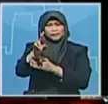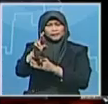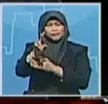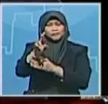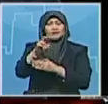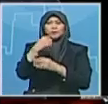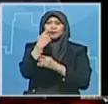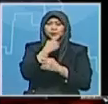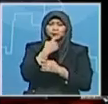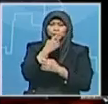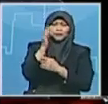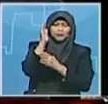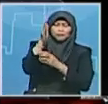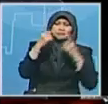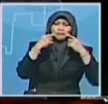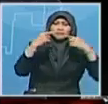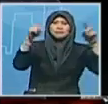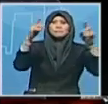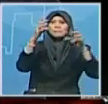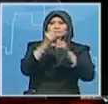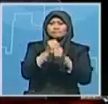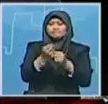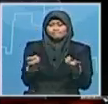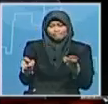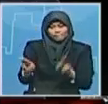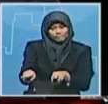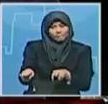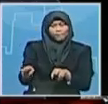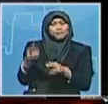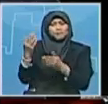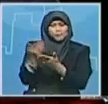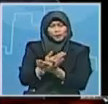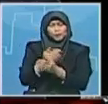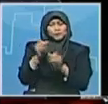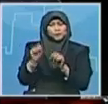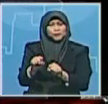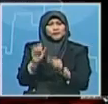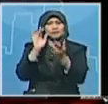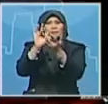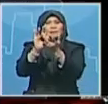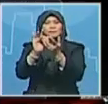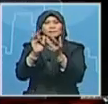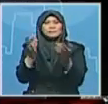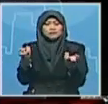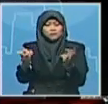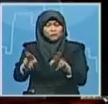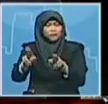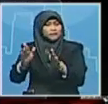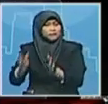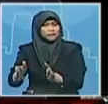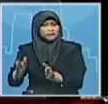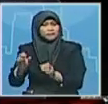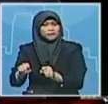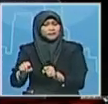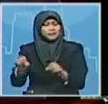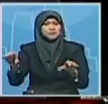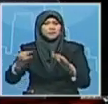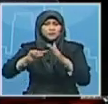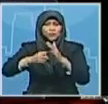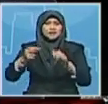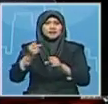memutamatkan siapa yang akan berjaya mendapat tender tersebut dan barulah kontraktor akan berada di lapangan. Baki 17